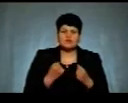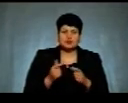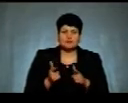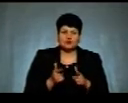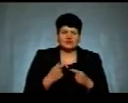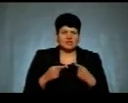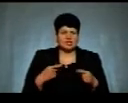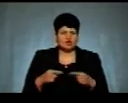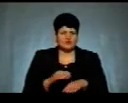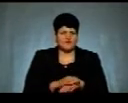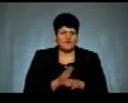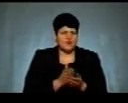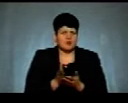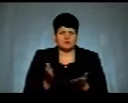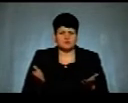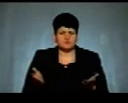якісь інші такі фактори?